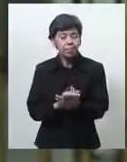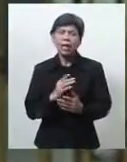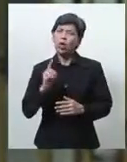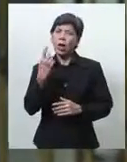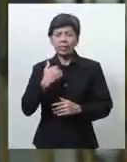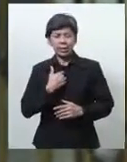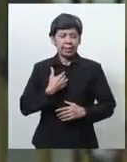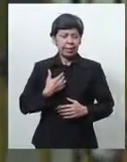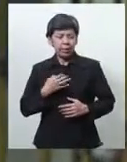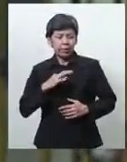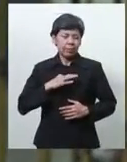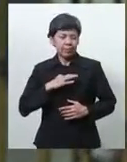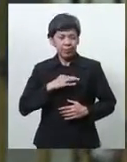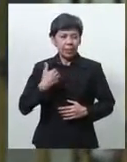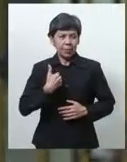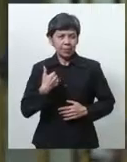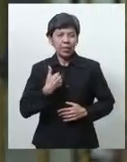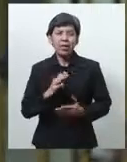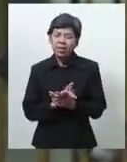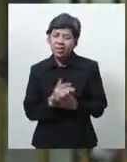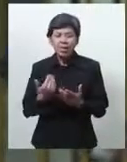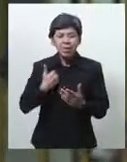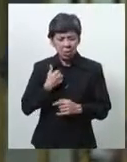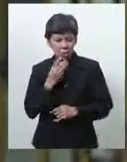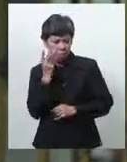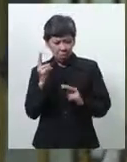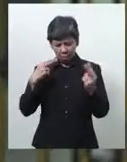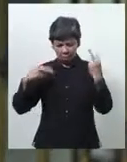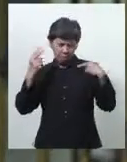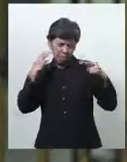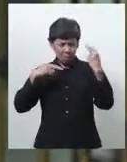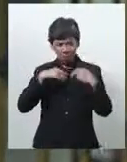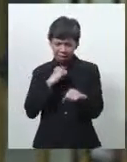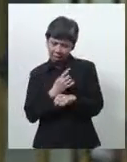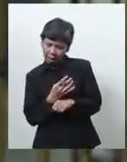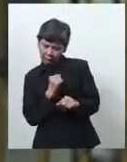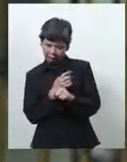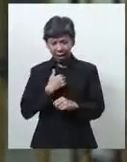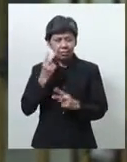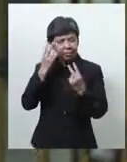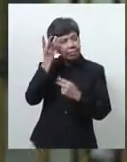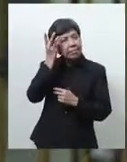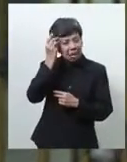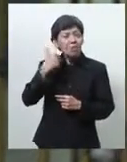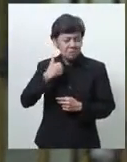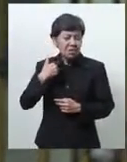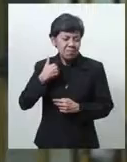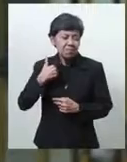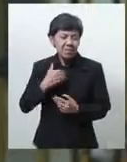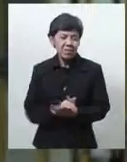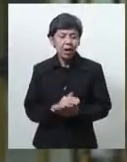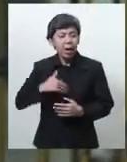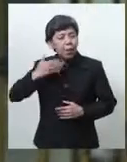รกก็ลำบากใจอยู่เหมือนกัน เพราะอะไรอ่ะ ก็บางทีเขากลัวว่าเขามองเราว่าเราทำงานอะไรอย่างนั้นอย่างนี้อะไรเงี้ยทำงานด้วยความไม่ง่